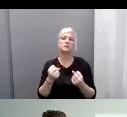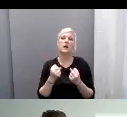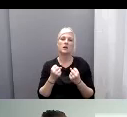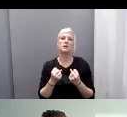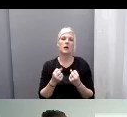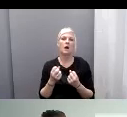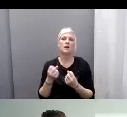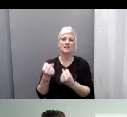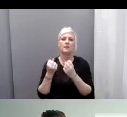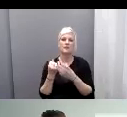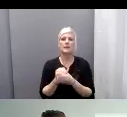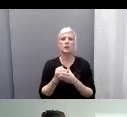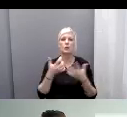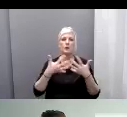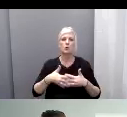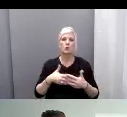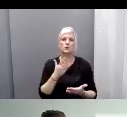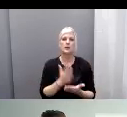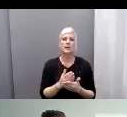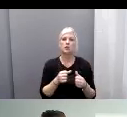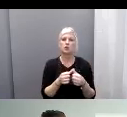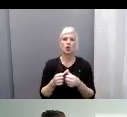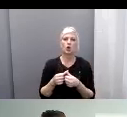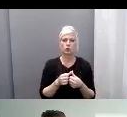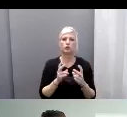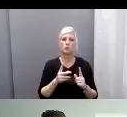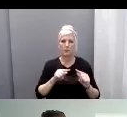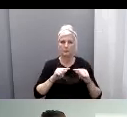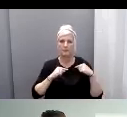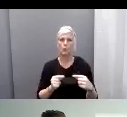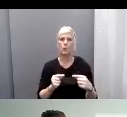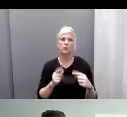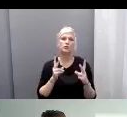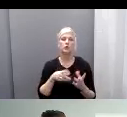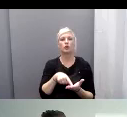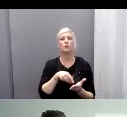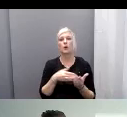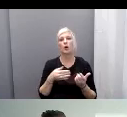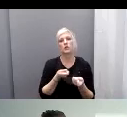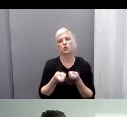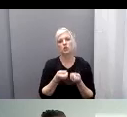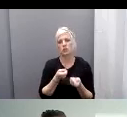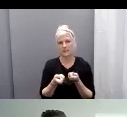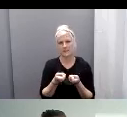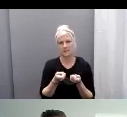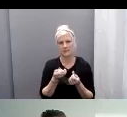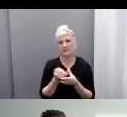inom funktionsrättsrörelsen som motsätter sig den här typen av styrning.